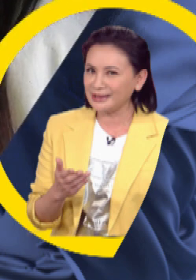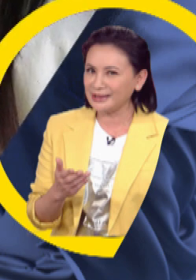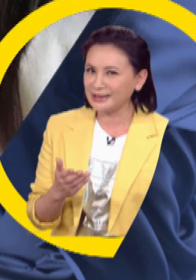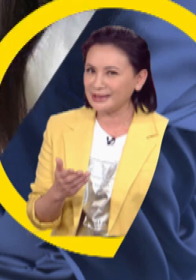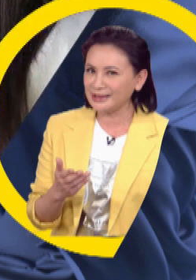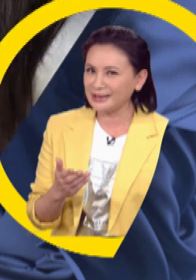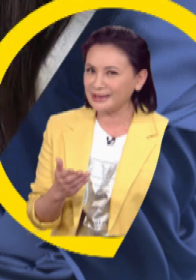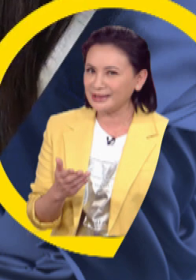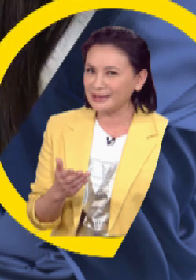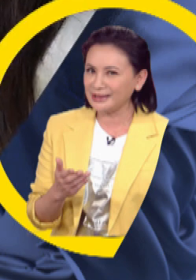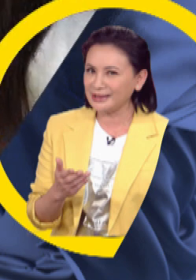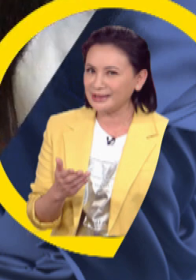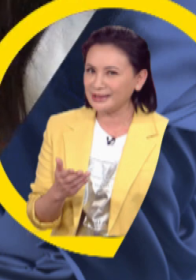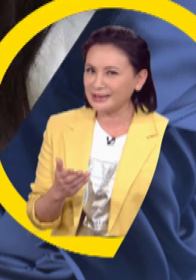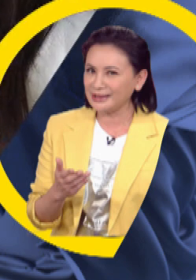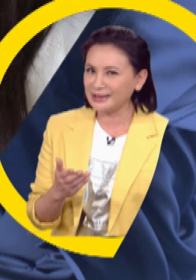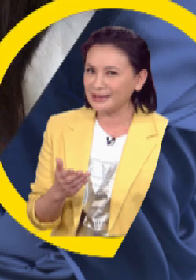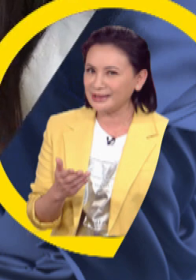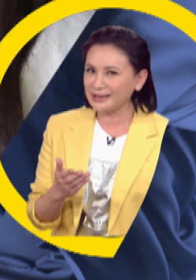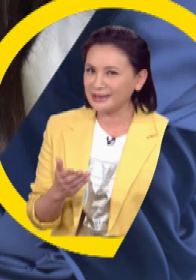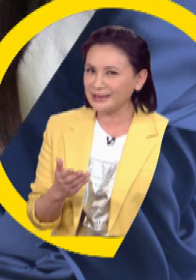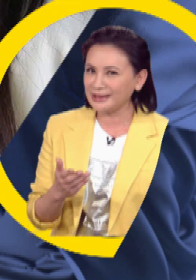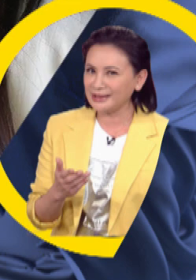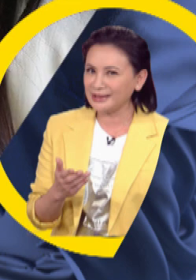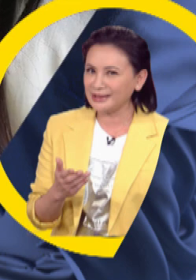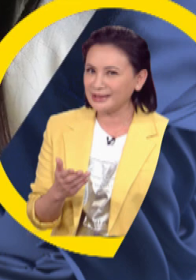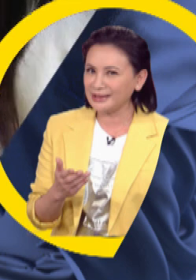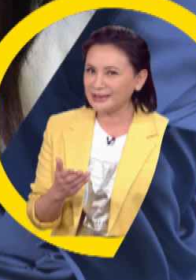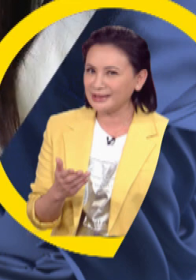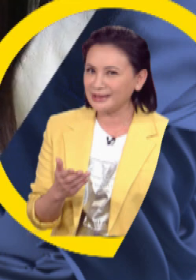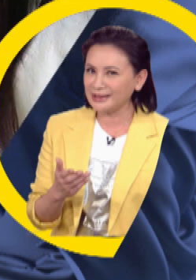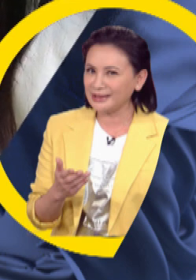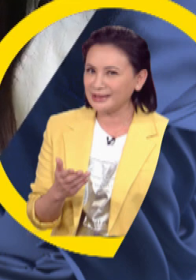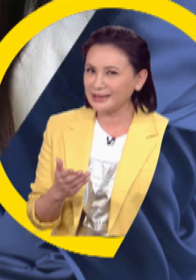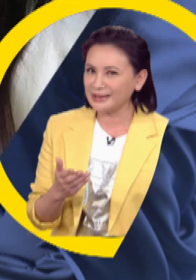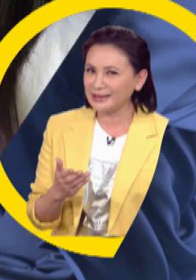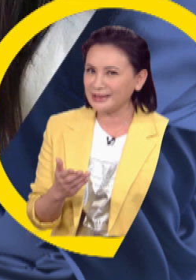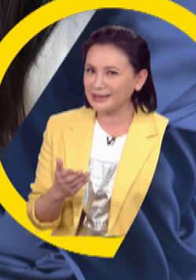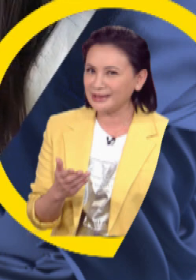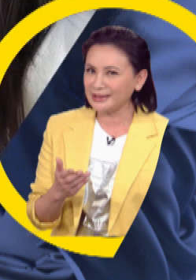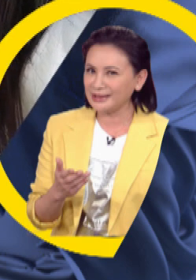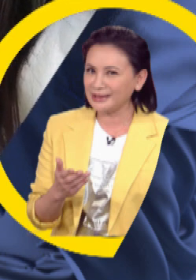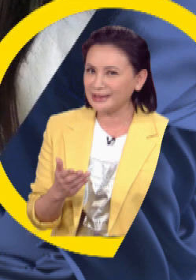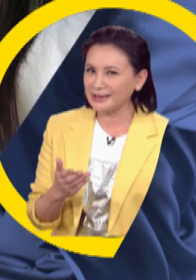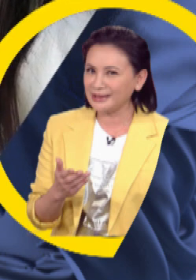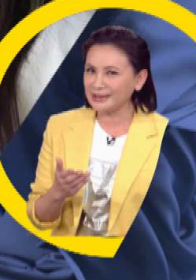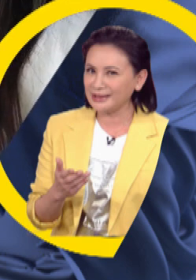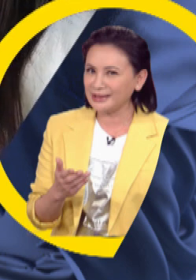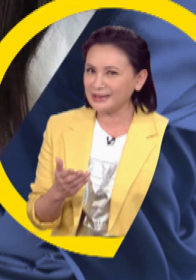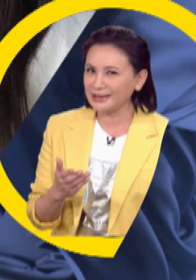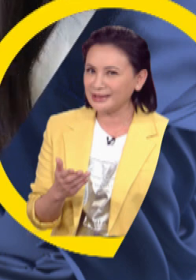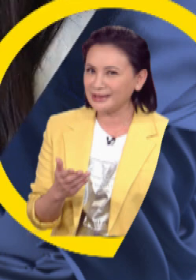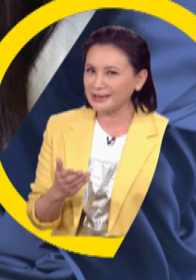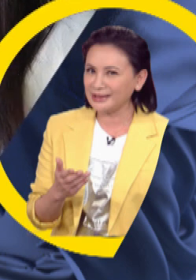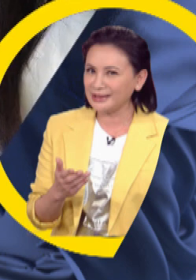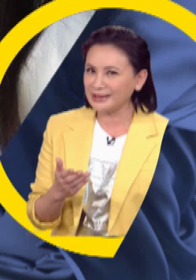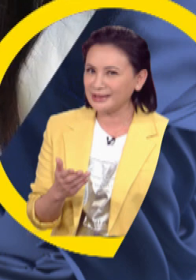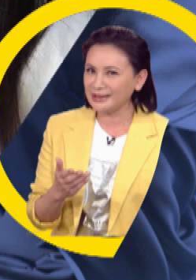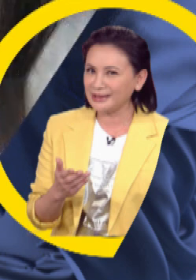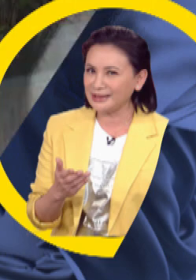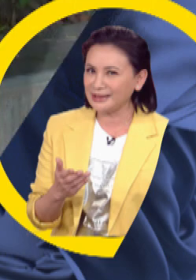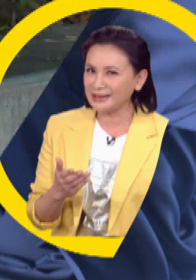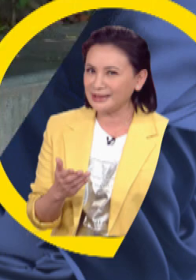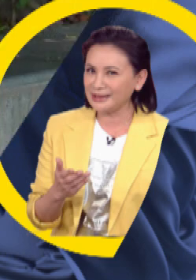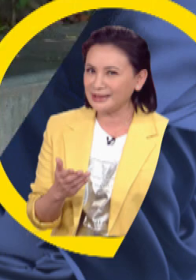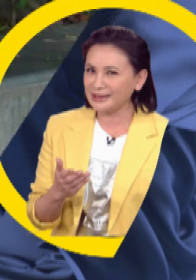所以国文课相对就是时数也比较少，那孩子的重心也不在这里。可是我其实觉得，因为就是工科嘛，那我觉